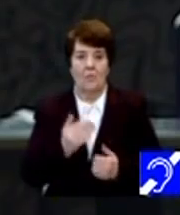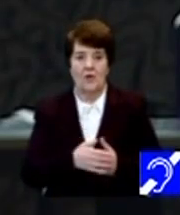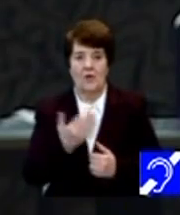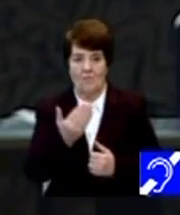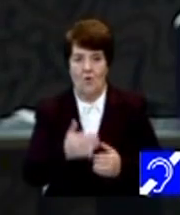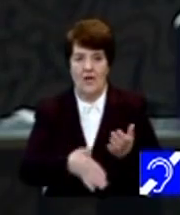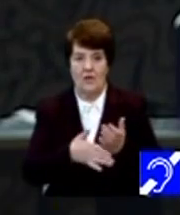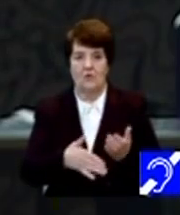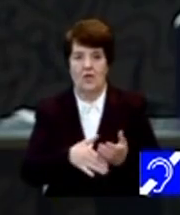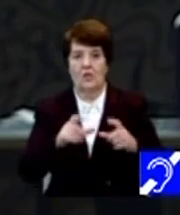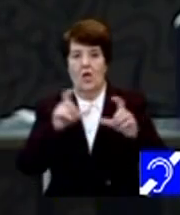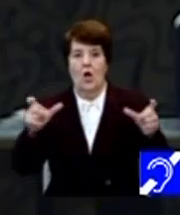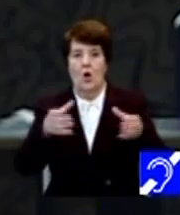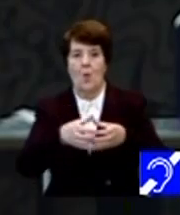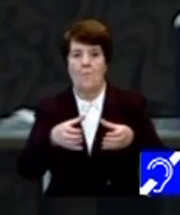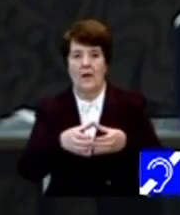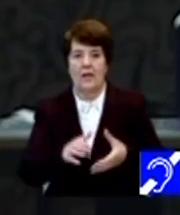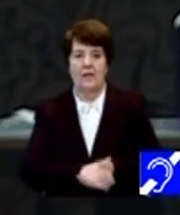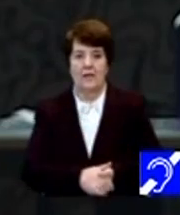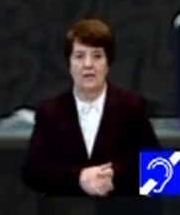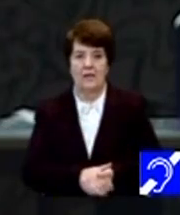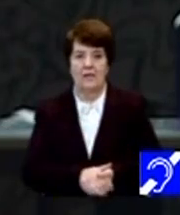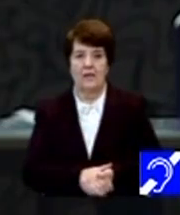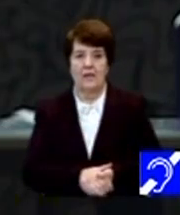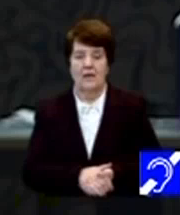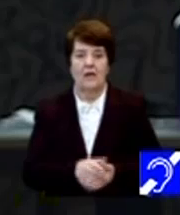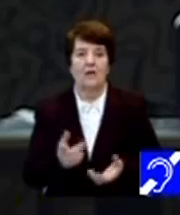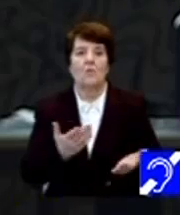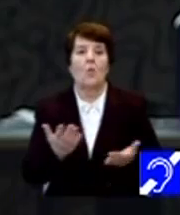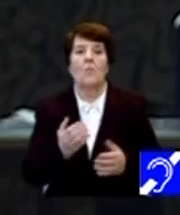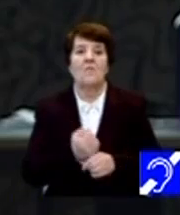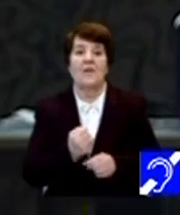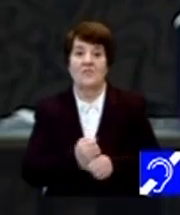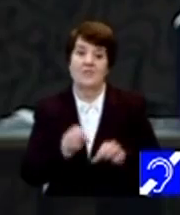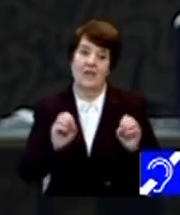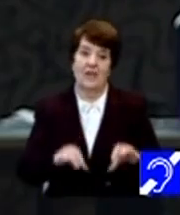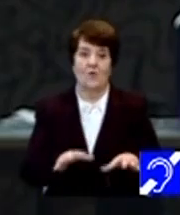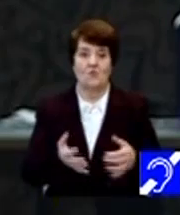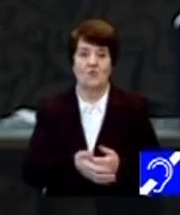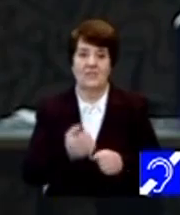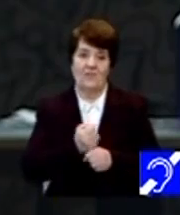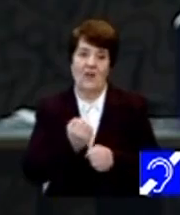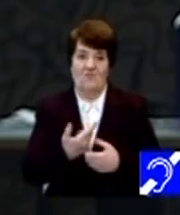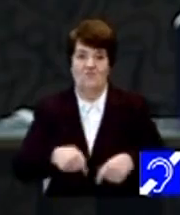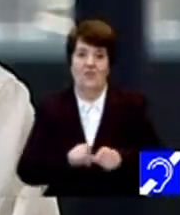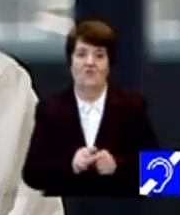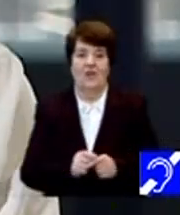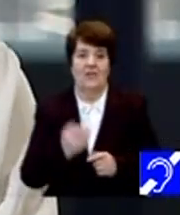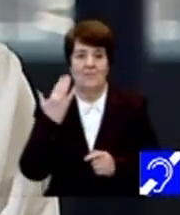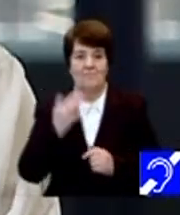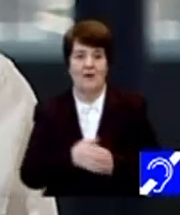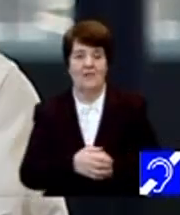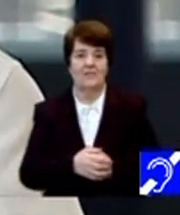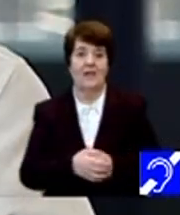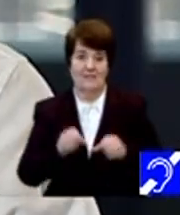engleză în română, e că voi ajutați companiile să arate minunat. Cum anume faceți voi chestia asta? Și dacă vă reușești să le faceți așa